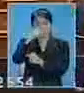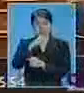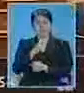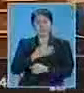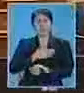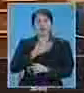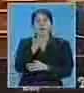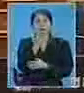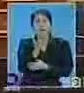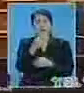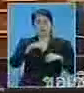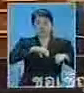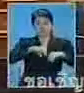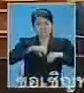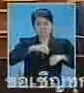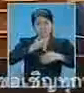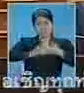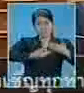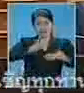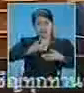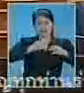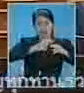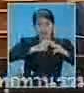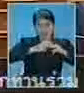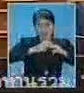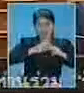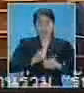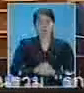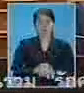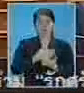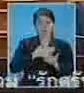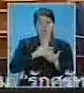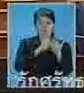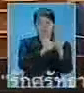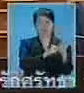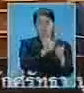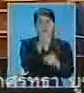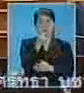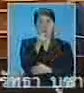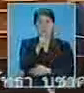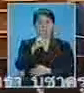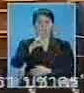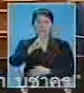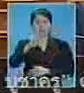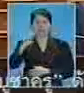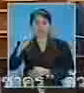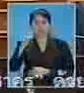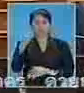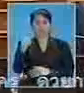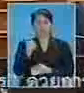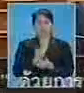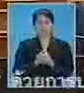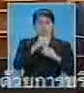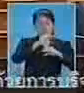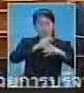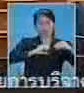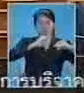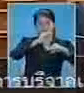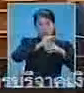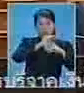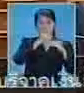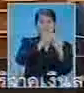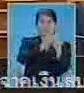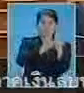จะจัดจำหน่ายเองเมื่อผมนำเข้าครม.จะมีโครงการกองสลากการกุศลพิเศษ3โครง